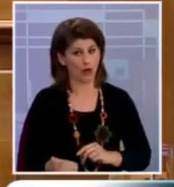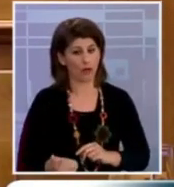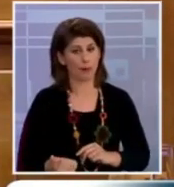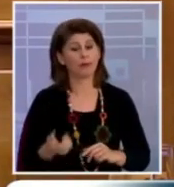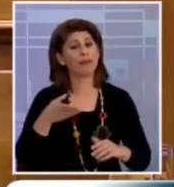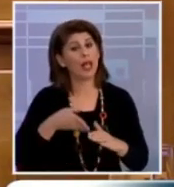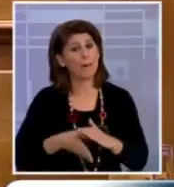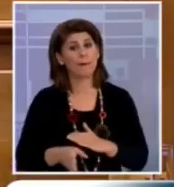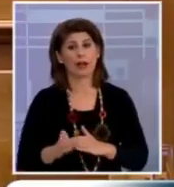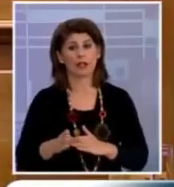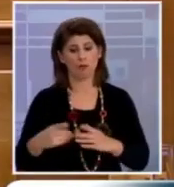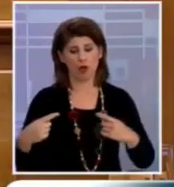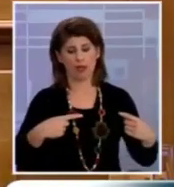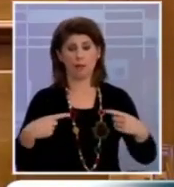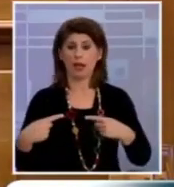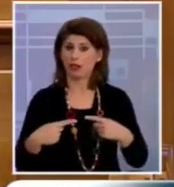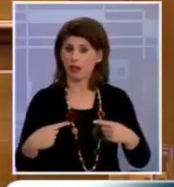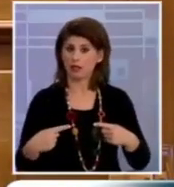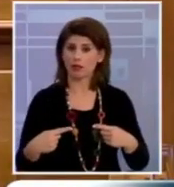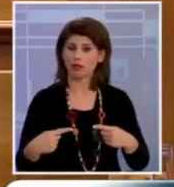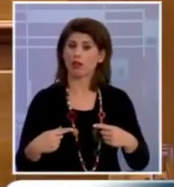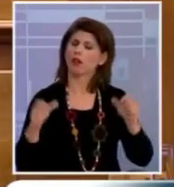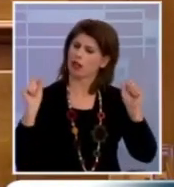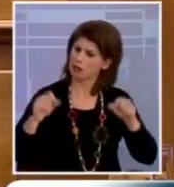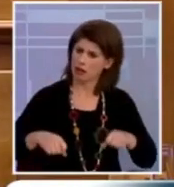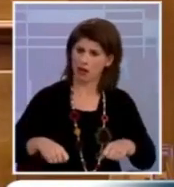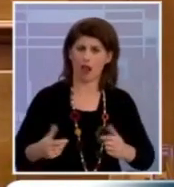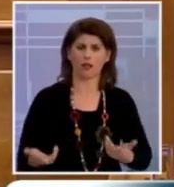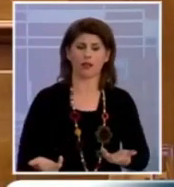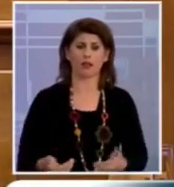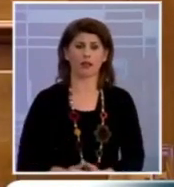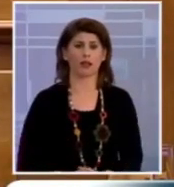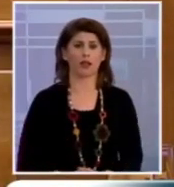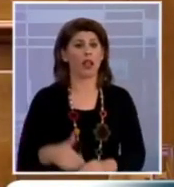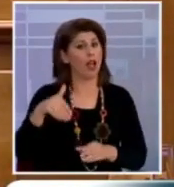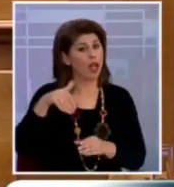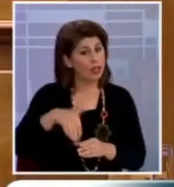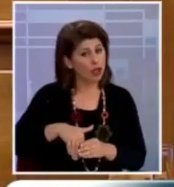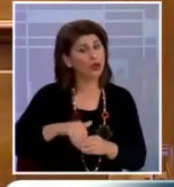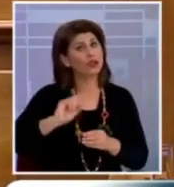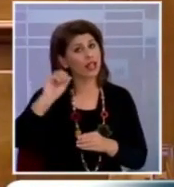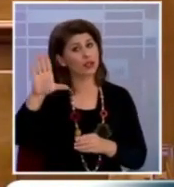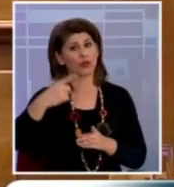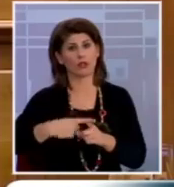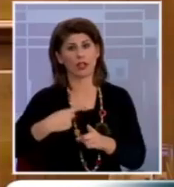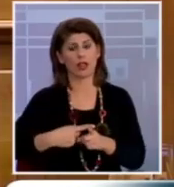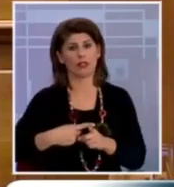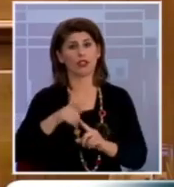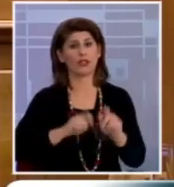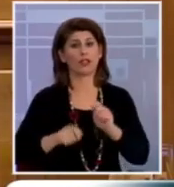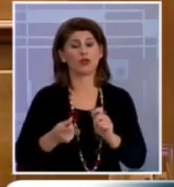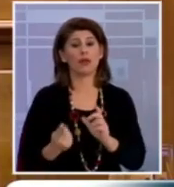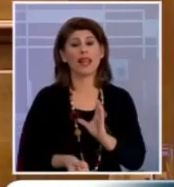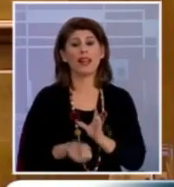μέσα από αντιπαραθέσεις και συνενέσεις εντός και εκτός της χώρας να δημιουργήσουμε μια